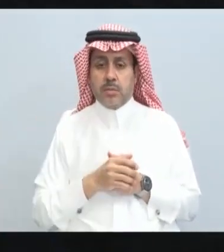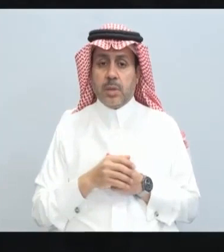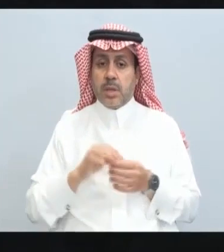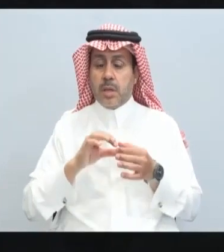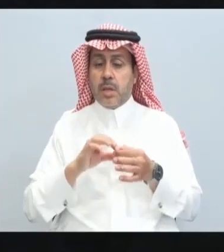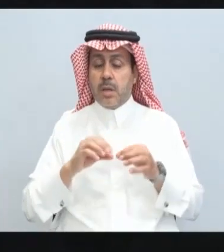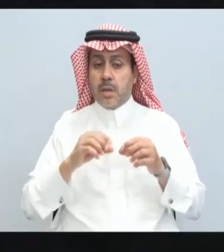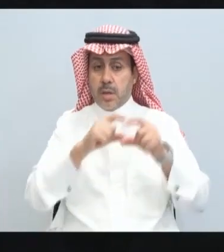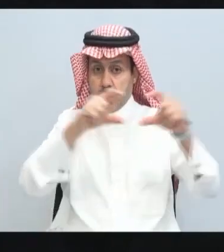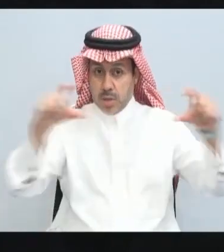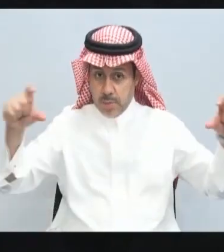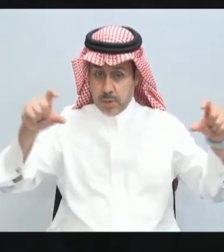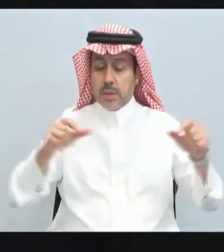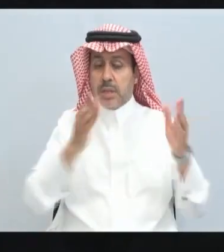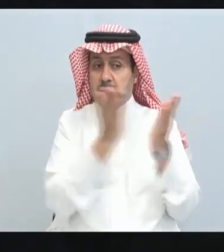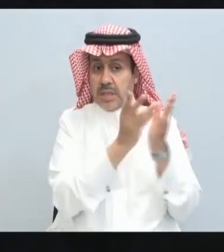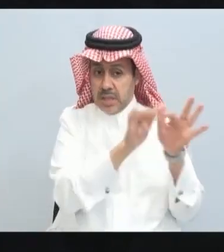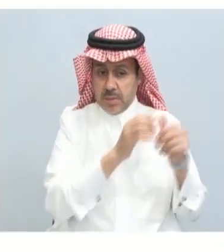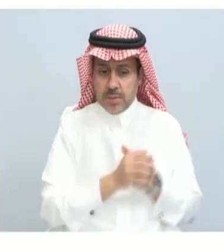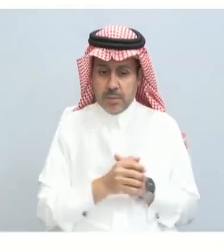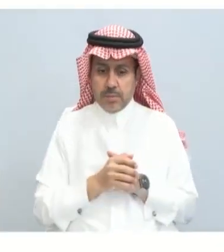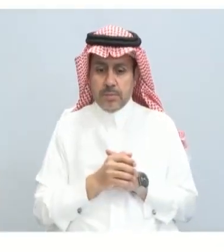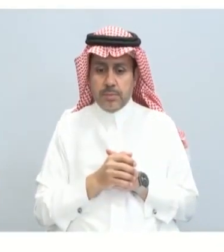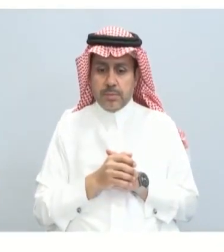بامكانك الدخول مشاهده درس الاستعاره